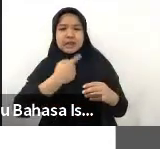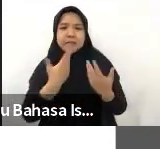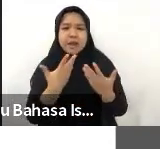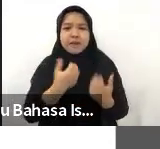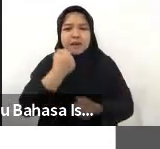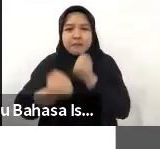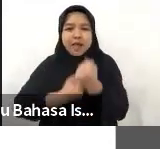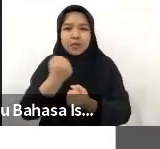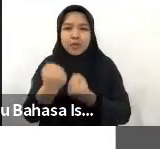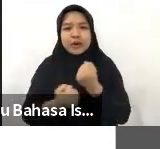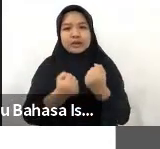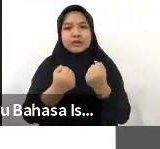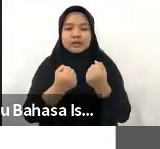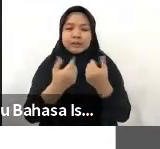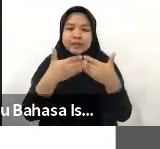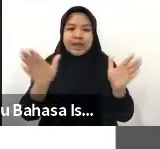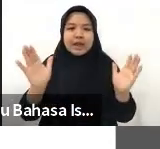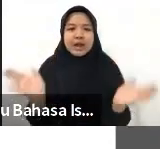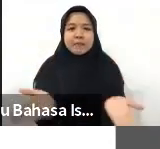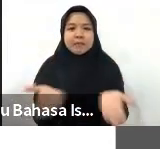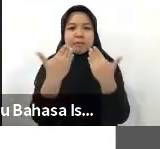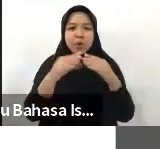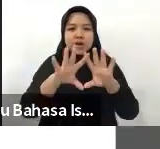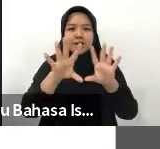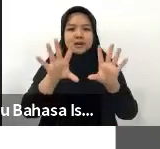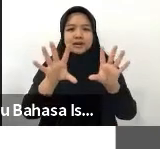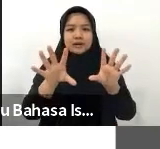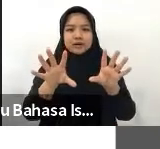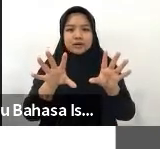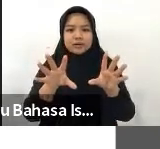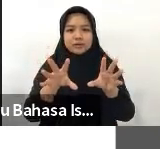melakukan penyelenggaraan pembangunan yang